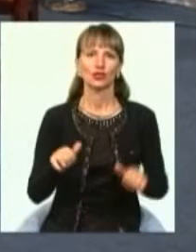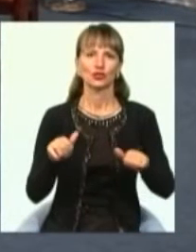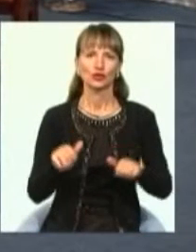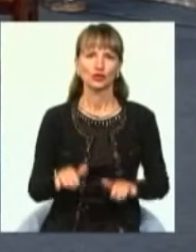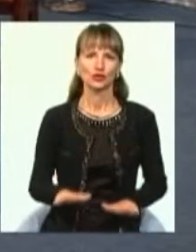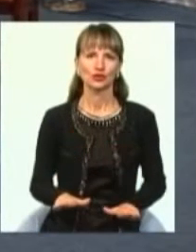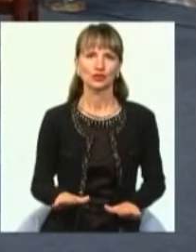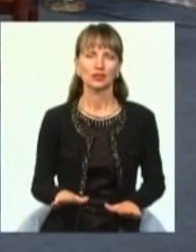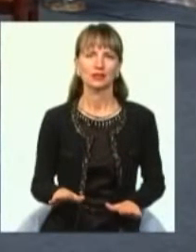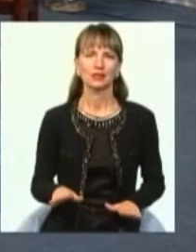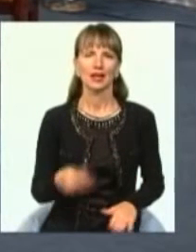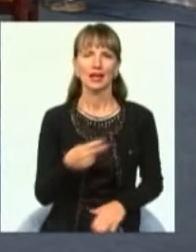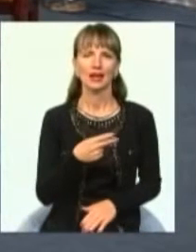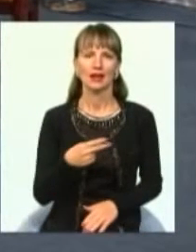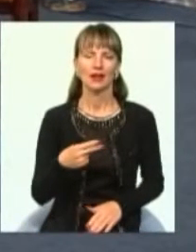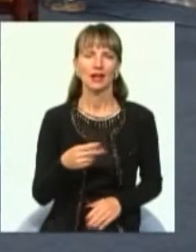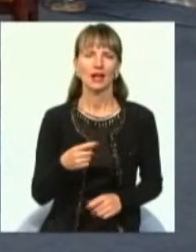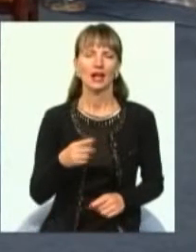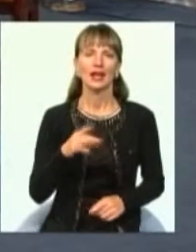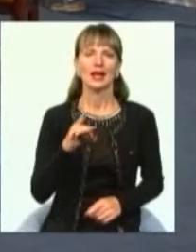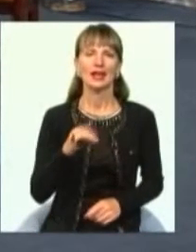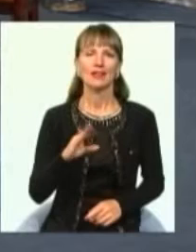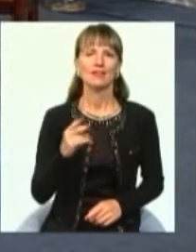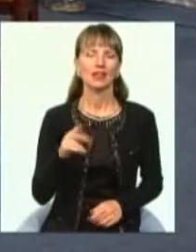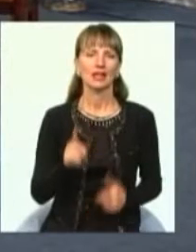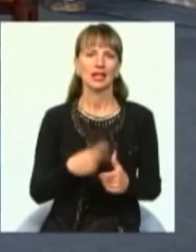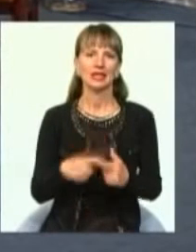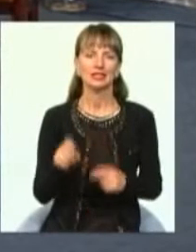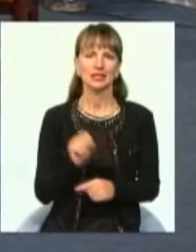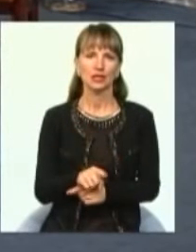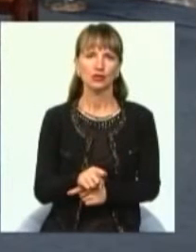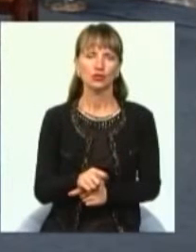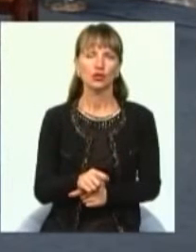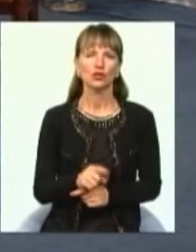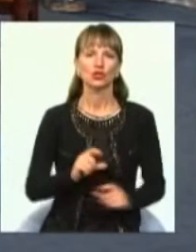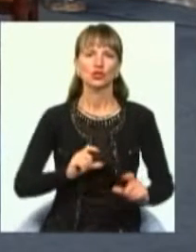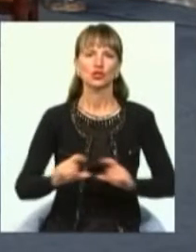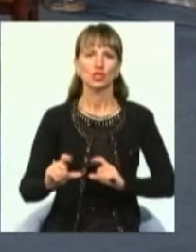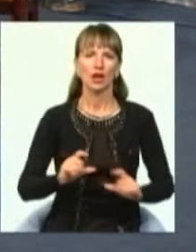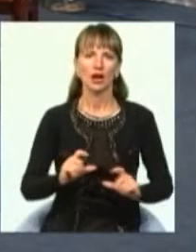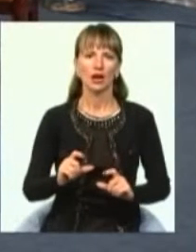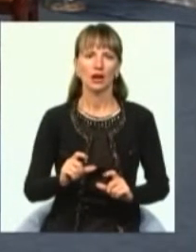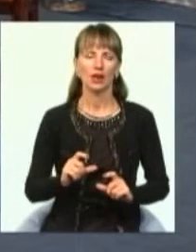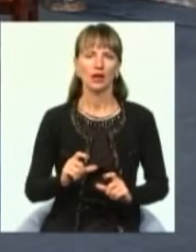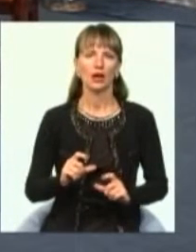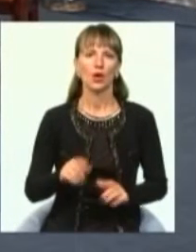певне або рівняння, або задачу, так? Так. Ну і, власне, взагалі, як ти сказав, шахи прокачують наш